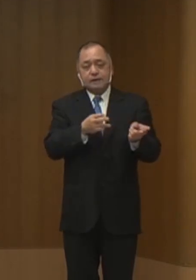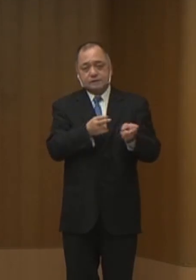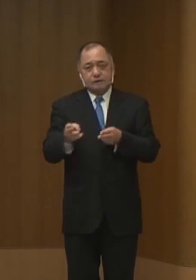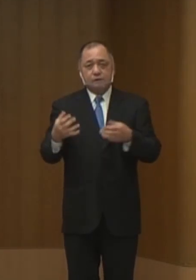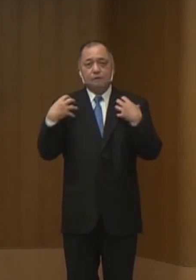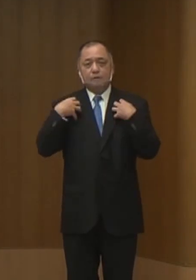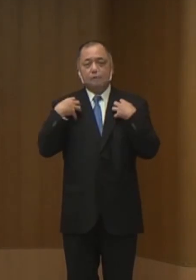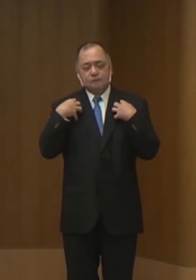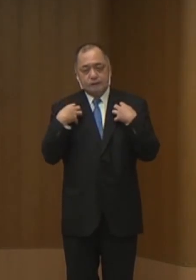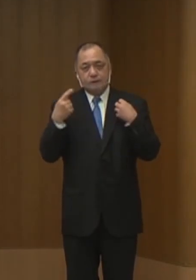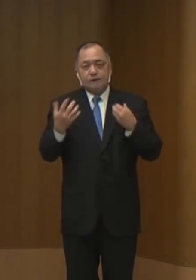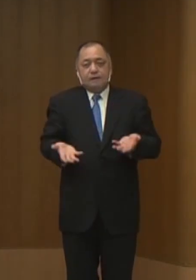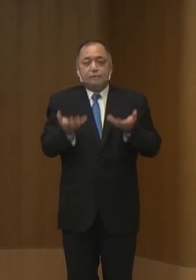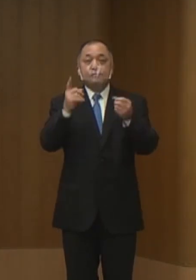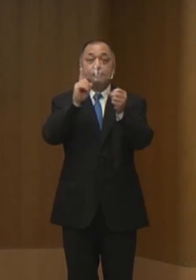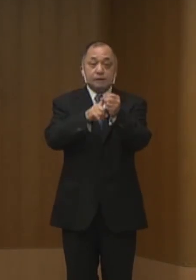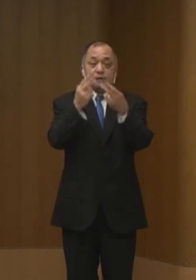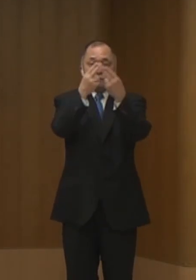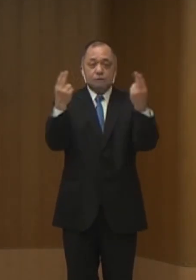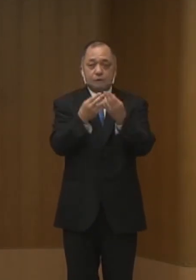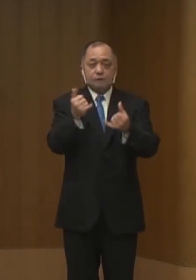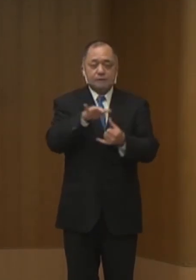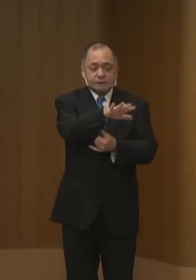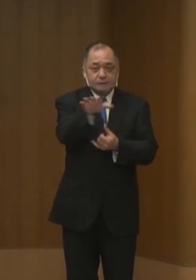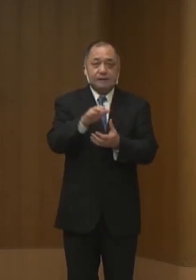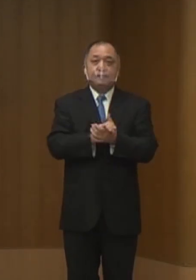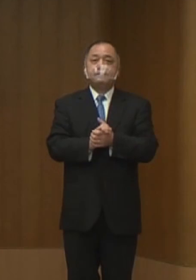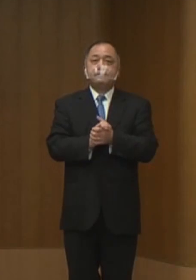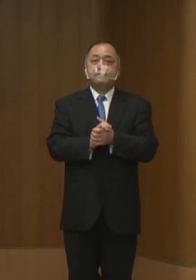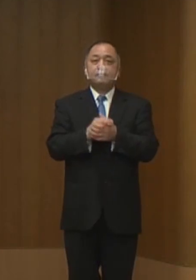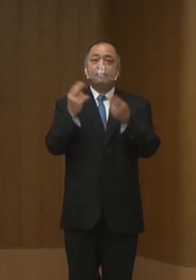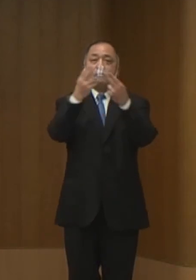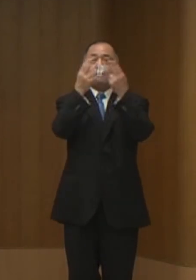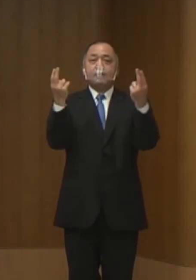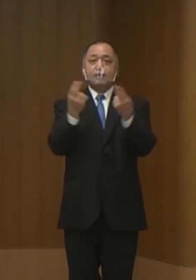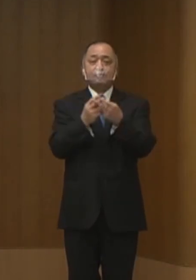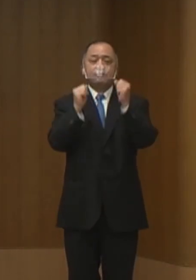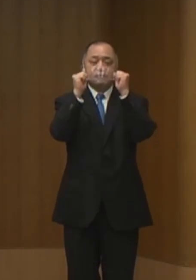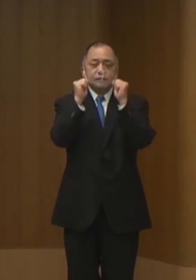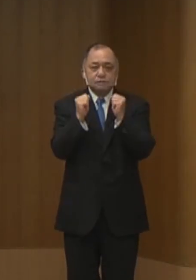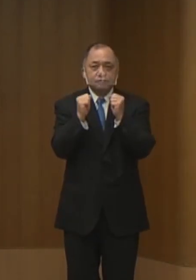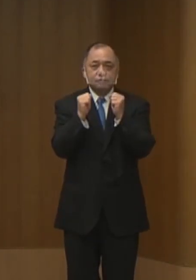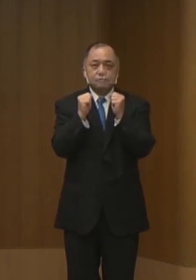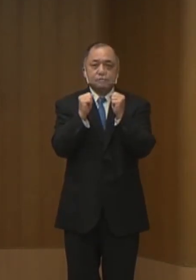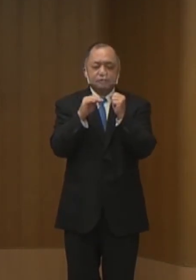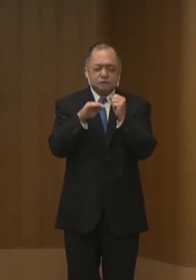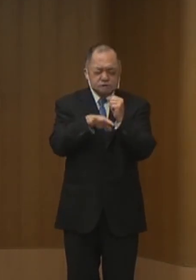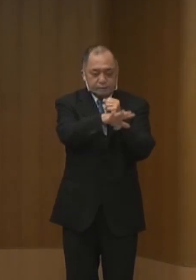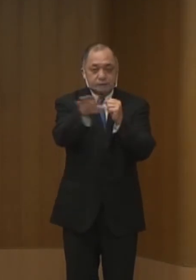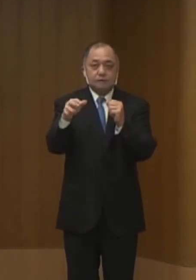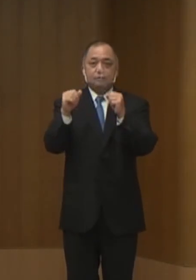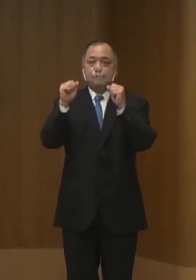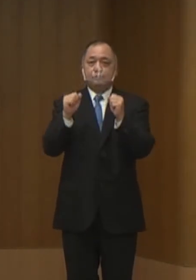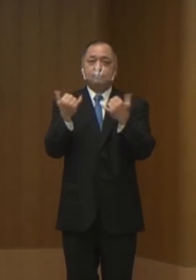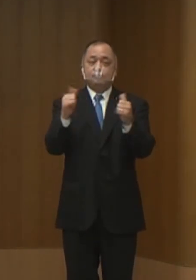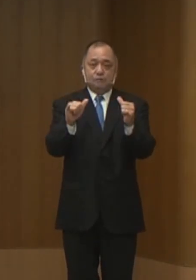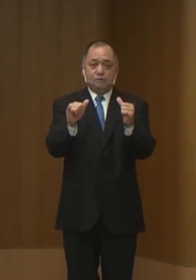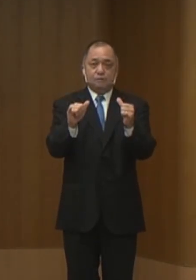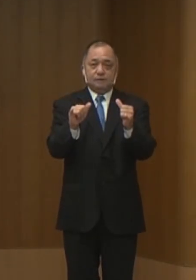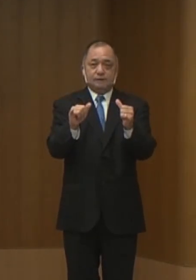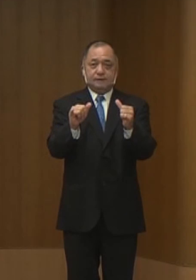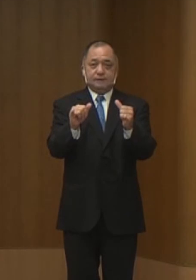せるために、道民の皆さん、そして、北海道に滞在をされているすべての皆さんに、